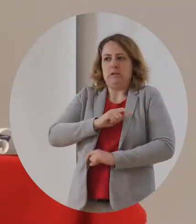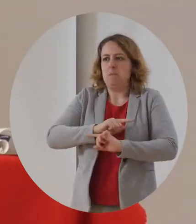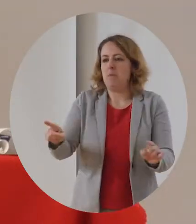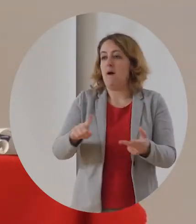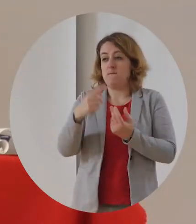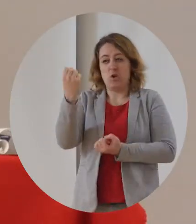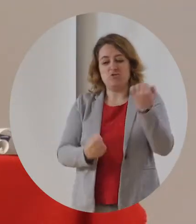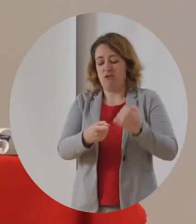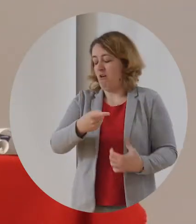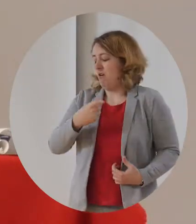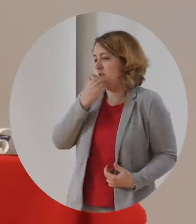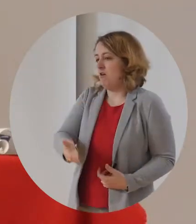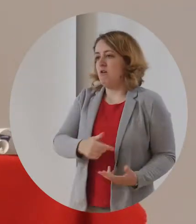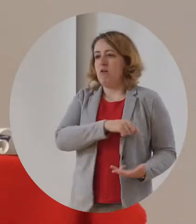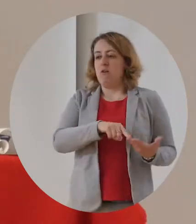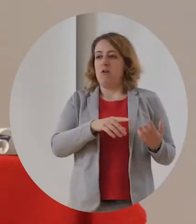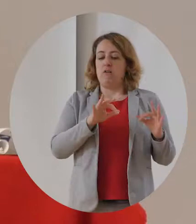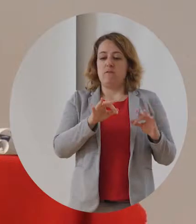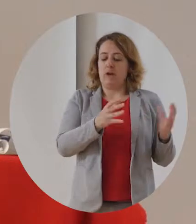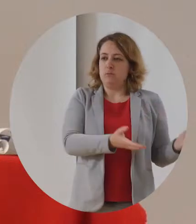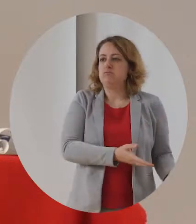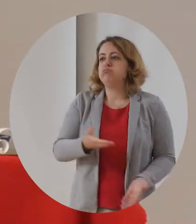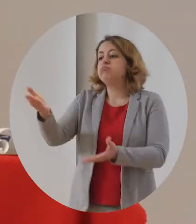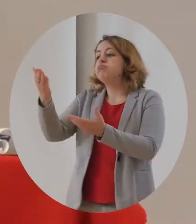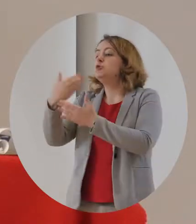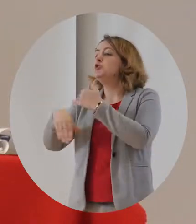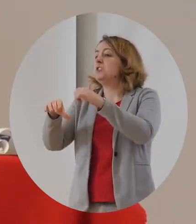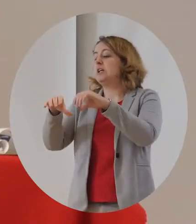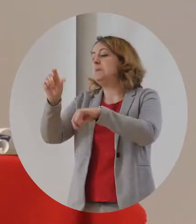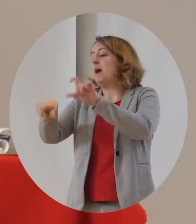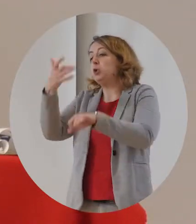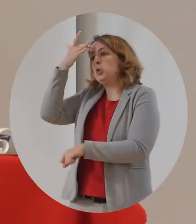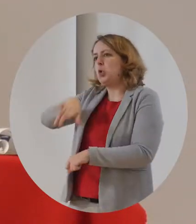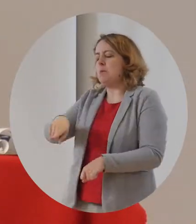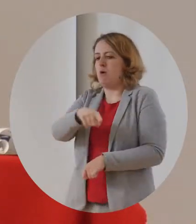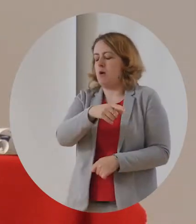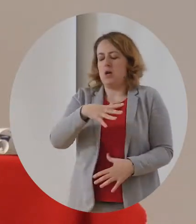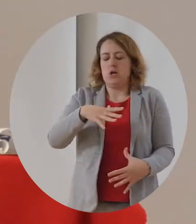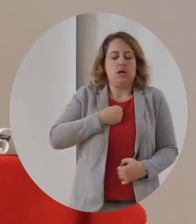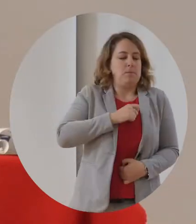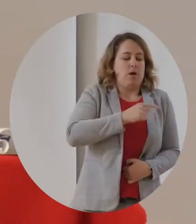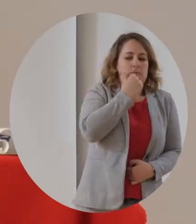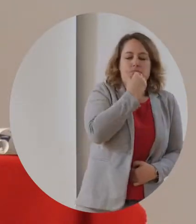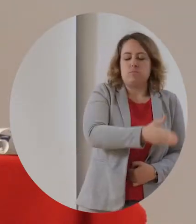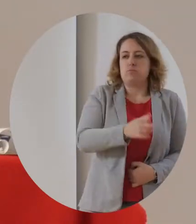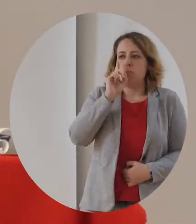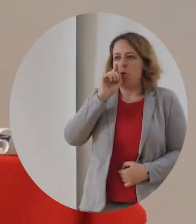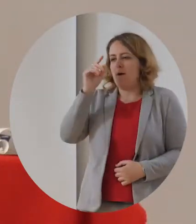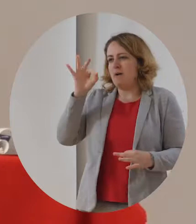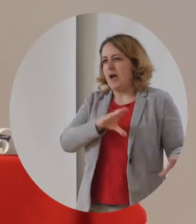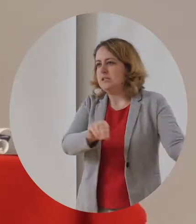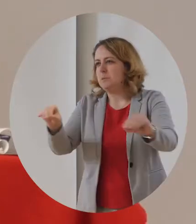d'être en voiture, qui ne supportent pas d'aller chez des gens qu'ils ne connaissent pas parce qu'ils ne vont pas pouvoir se repérer